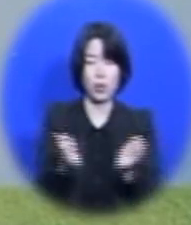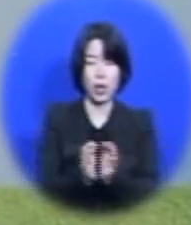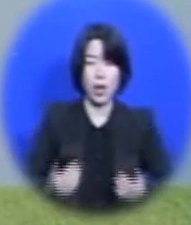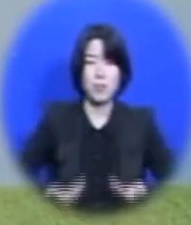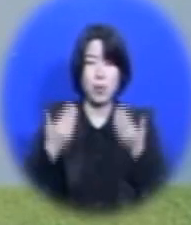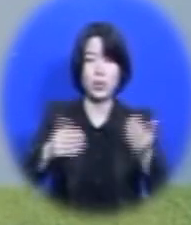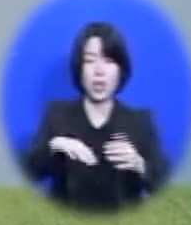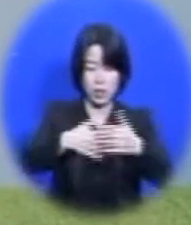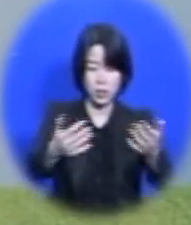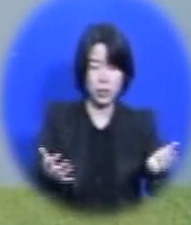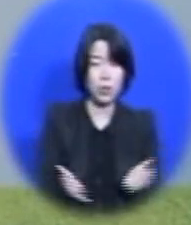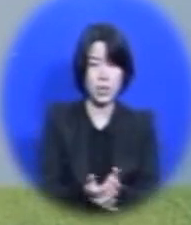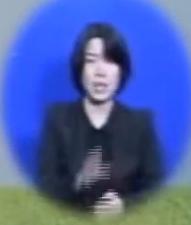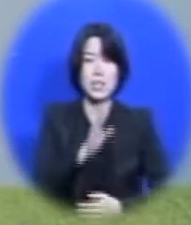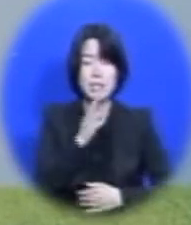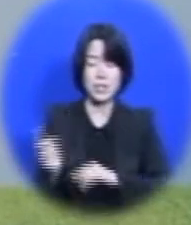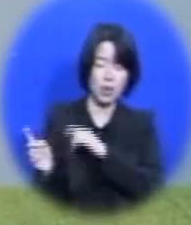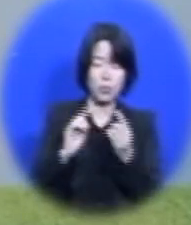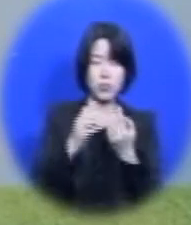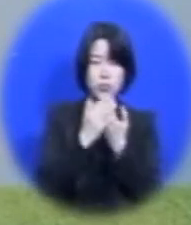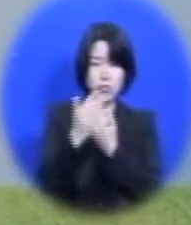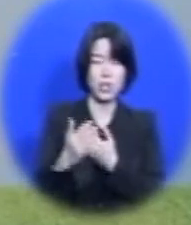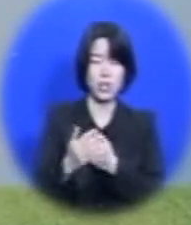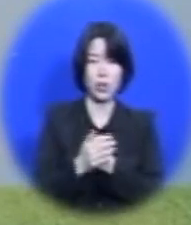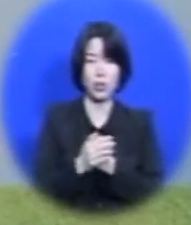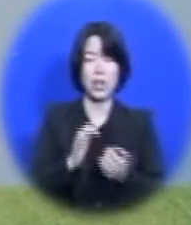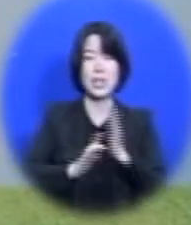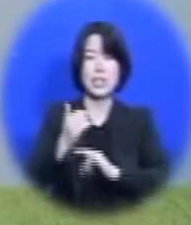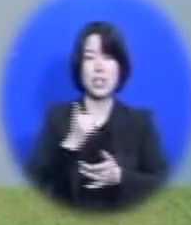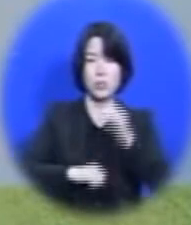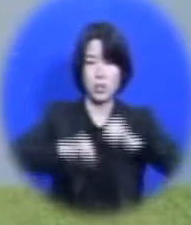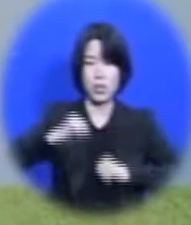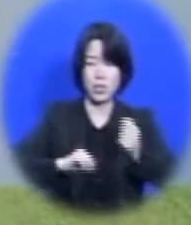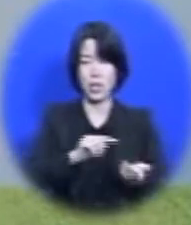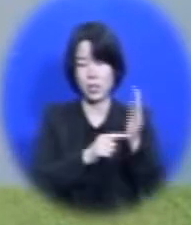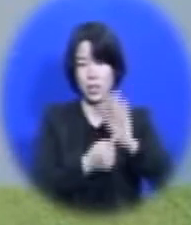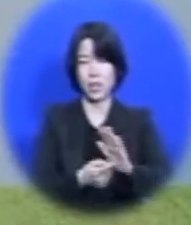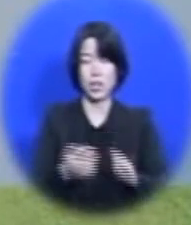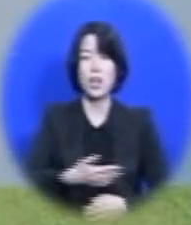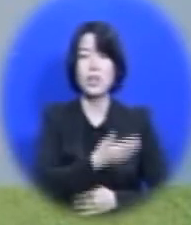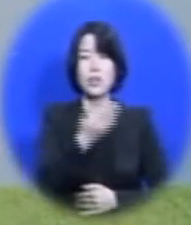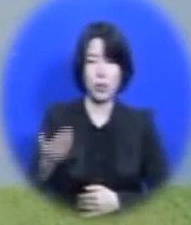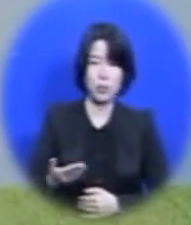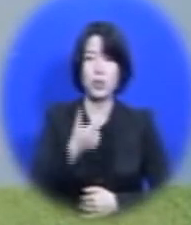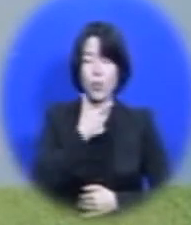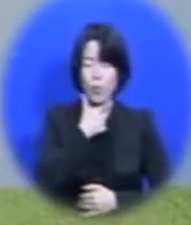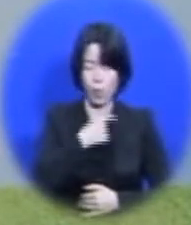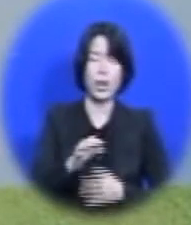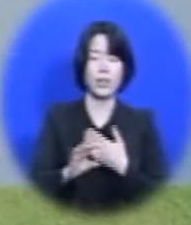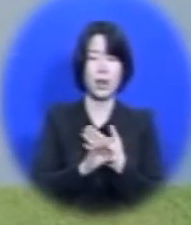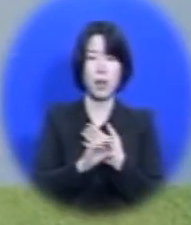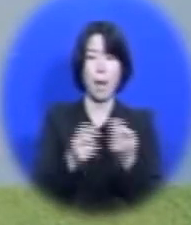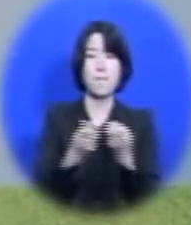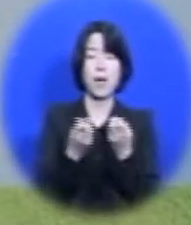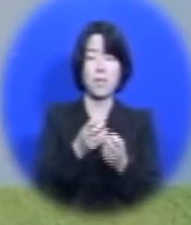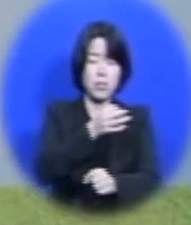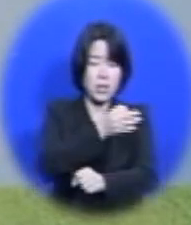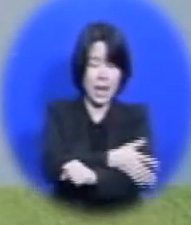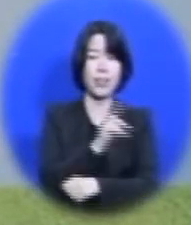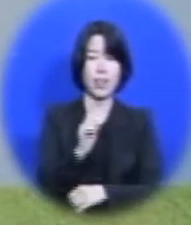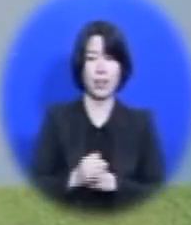헌신하는 부서에 진정한 부흥이 일어나고 예수님의 역사가 나타나기를 정말 여러분들이 원한다면 방법은